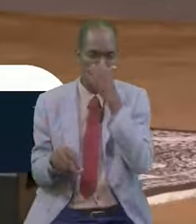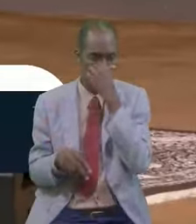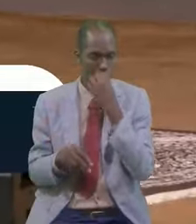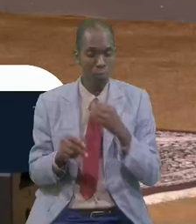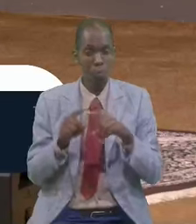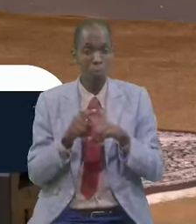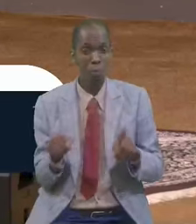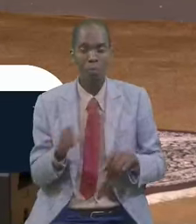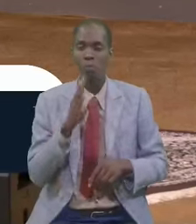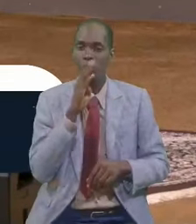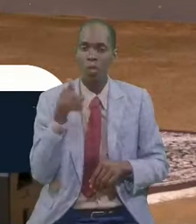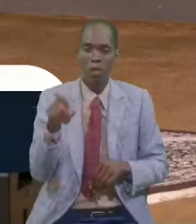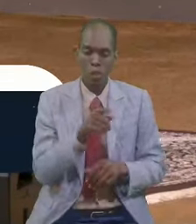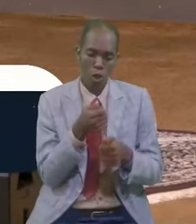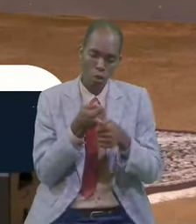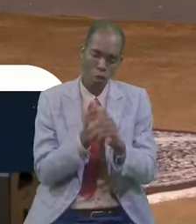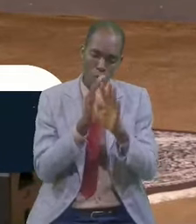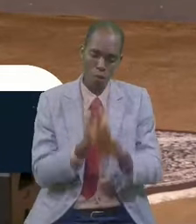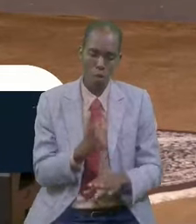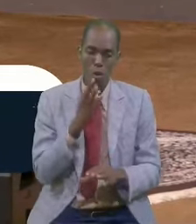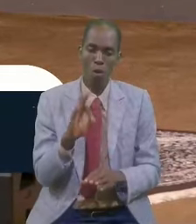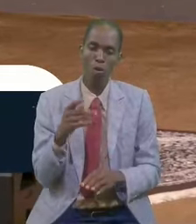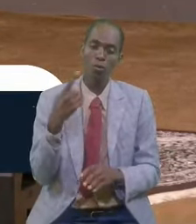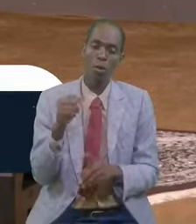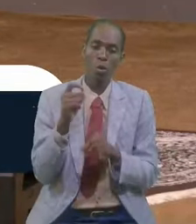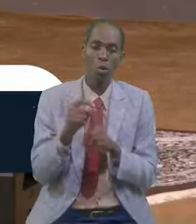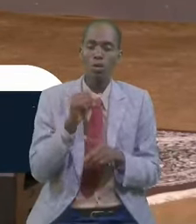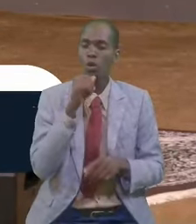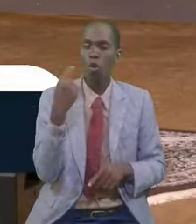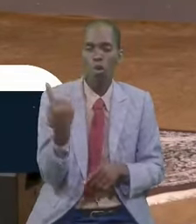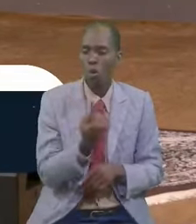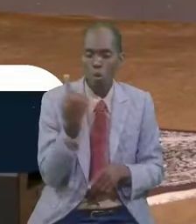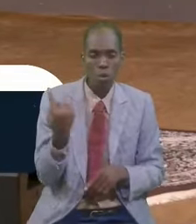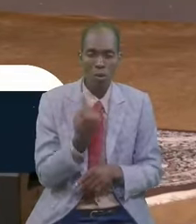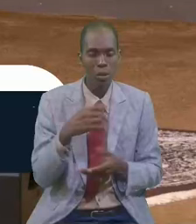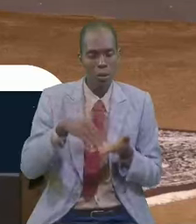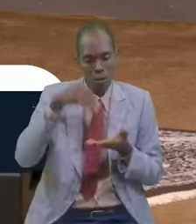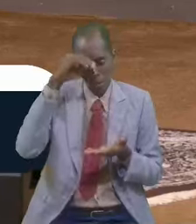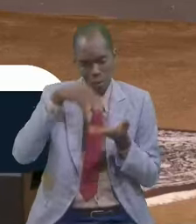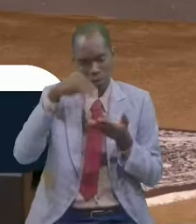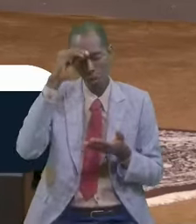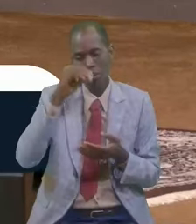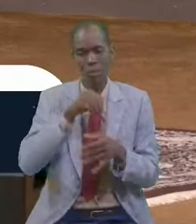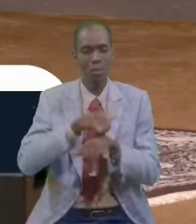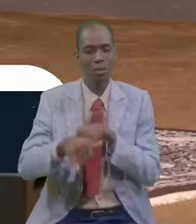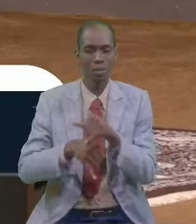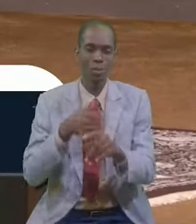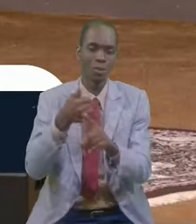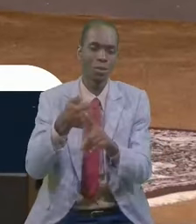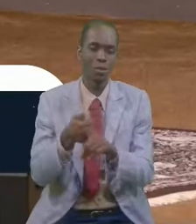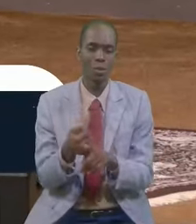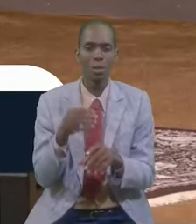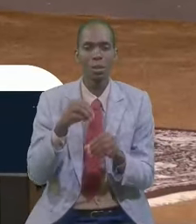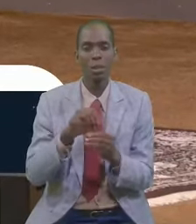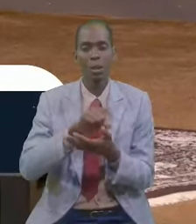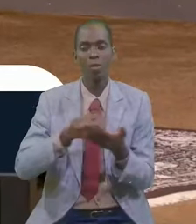Mettez en pratique la parole et ne vous bornez pas à l'écouter en vous trompant vous-même par